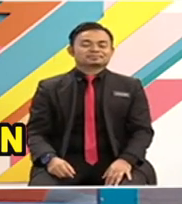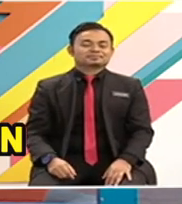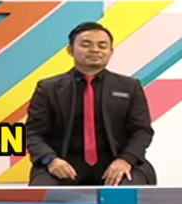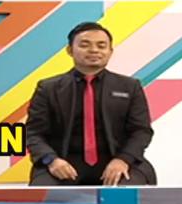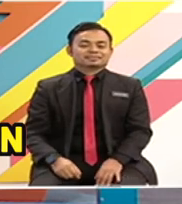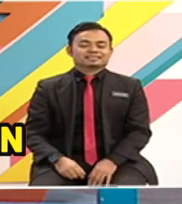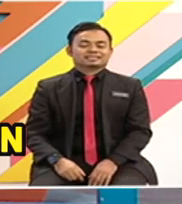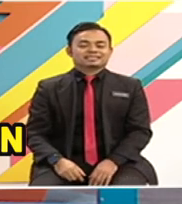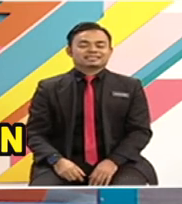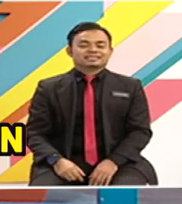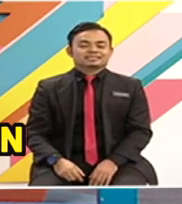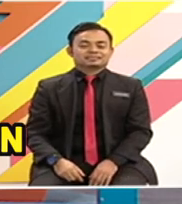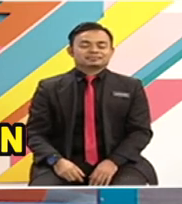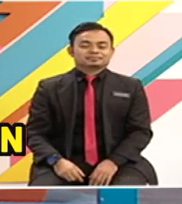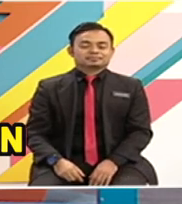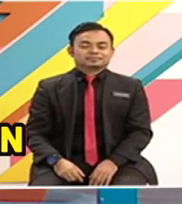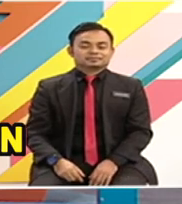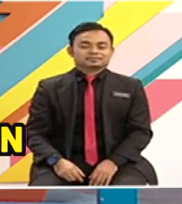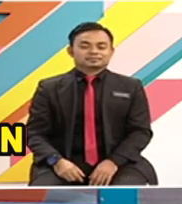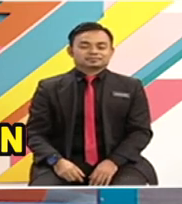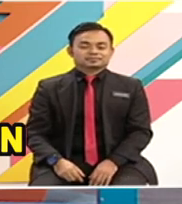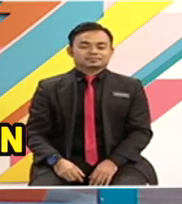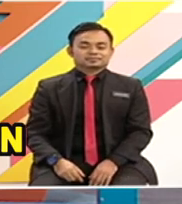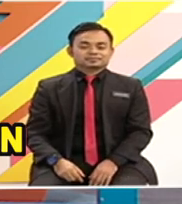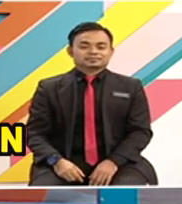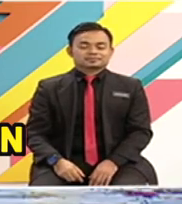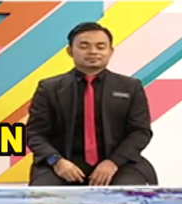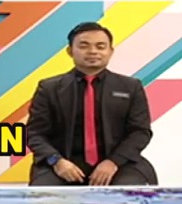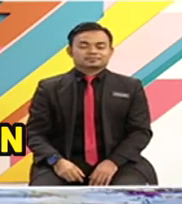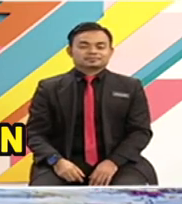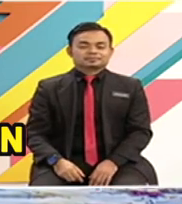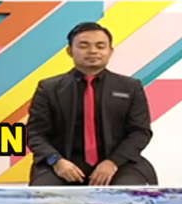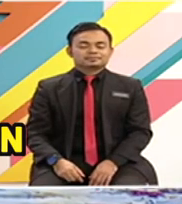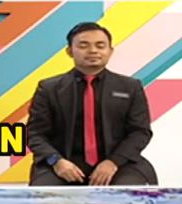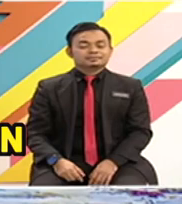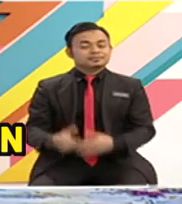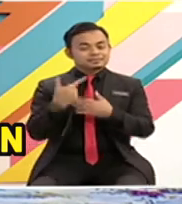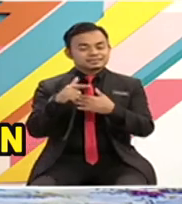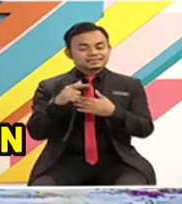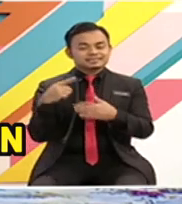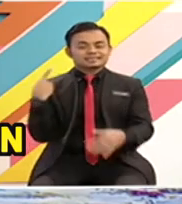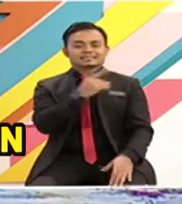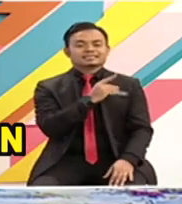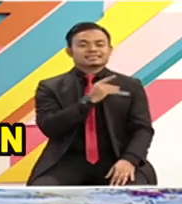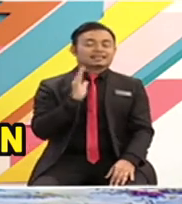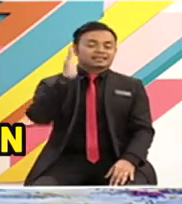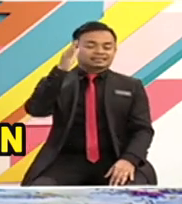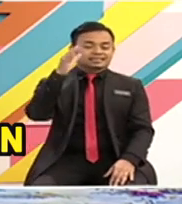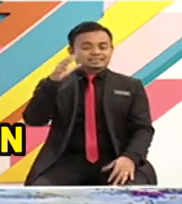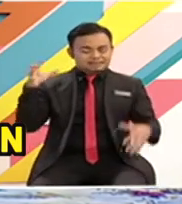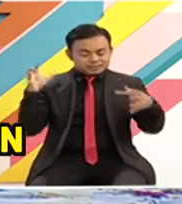nih Oke Oke kita akan pilih warna kemudian kita akan cocok dengan silicone oil ya Oke